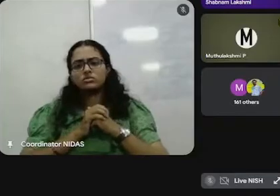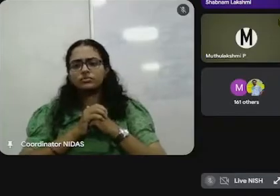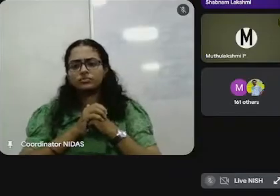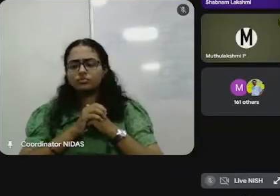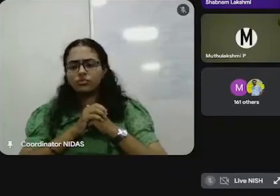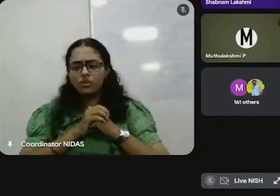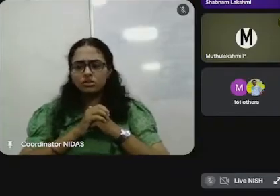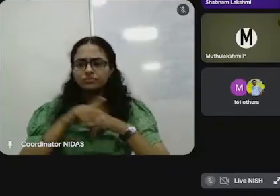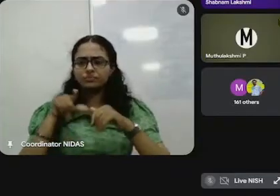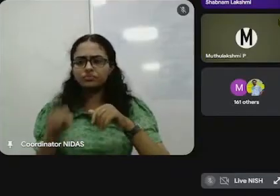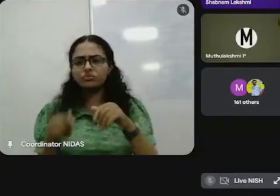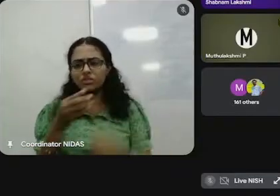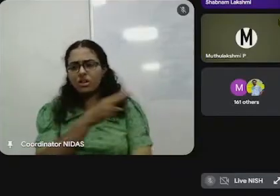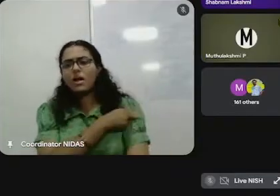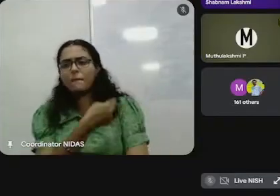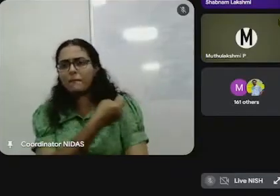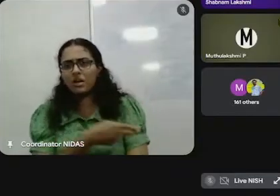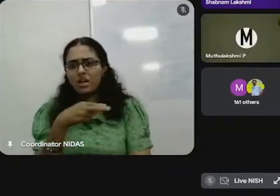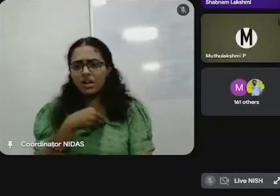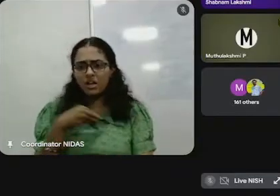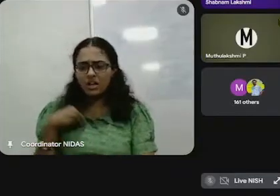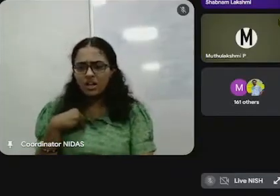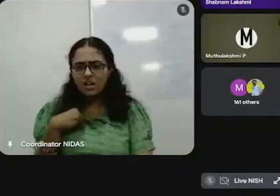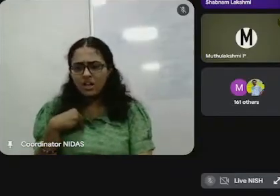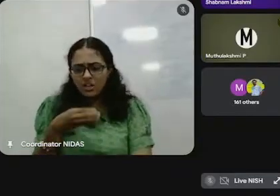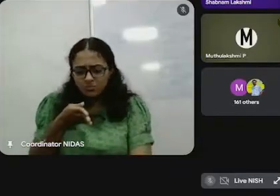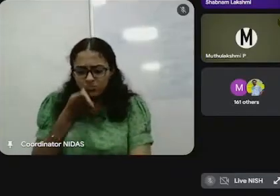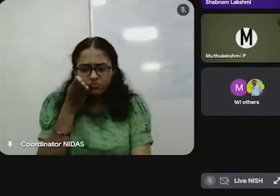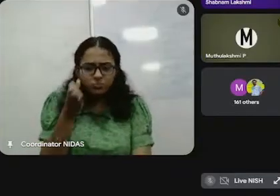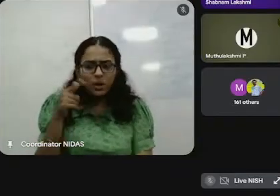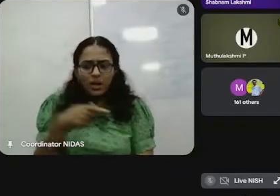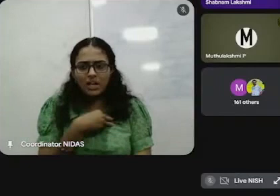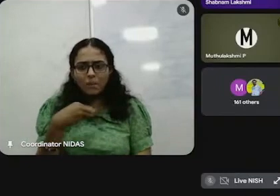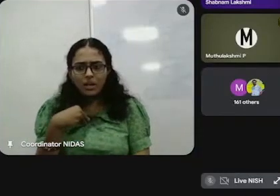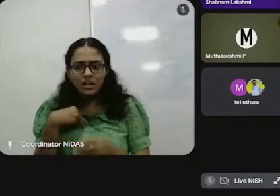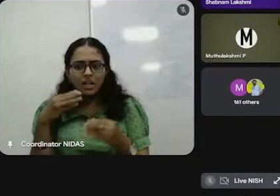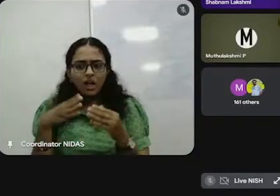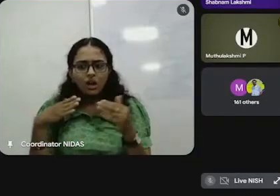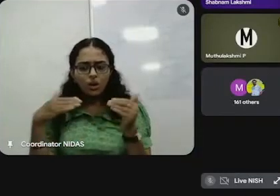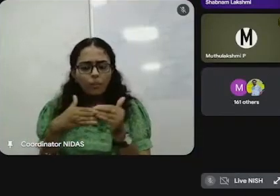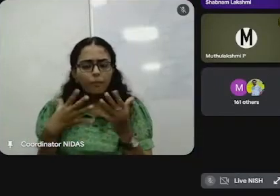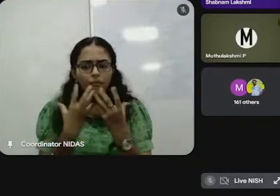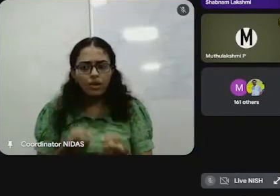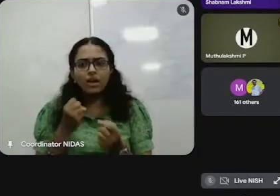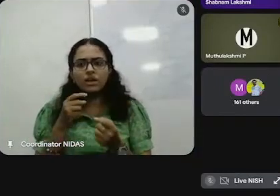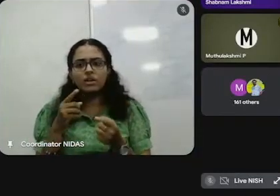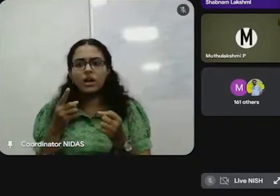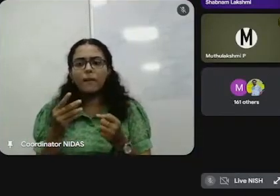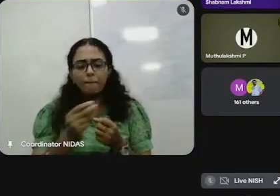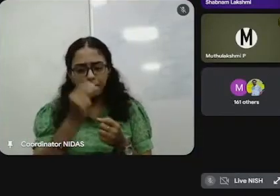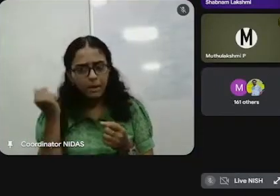ഇത് ഒരു മെഡിക്കൽ എമർജൻസിയിലോട്ട് പോകുന്ന ഒരു സിംറ്റംസ് ആണ് ഇപ്പം കാണിക്കുന്നത്.